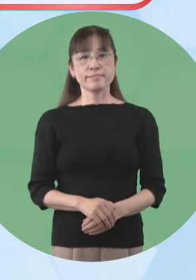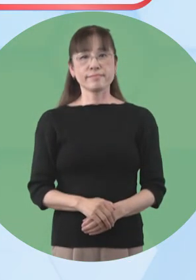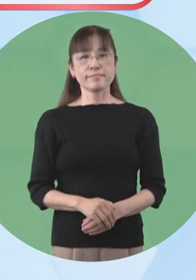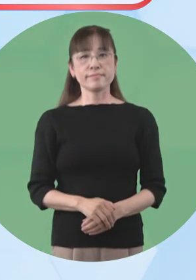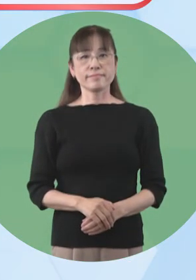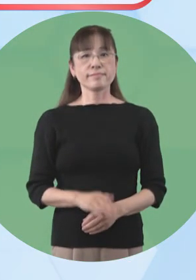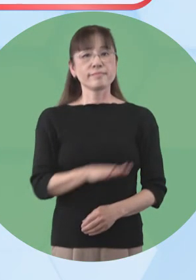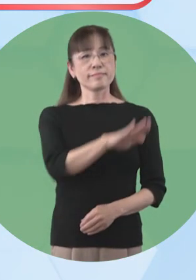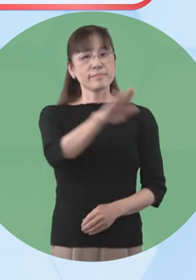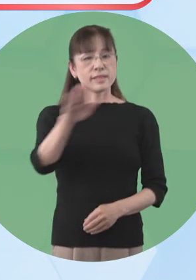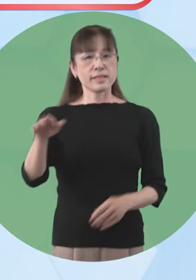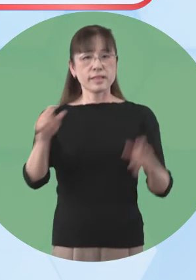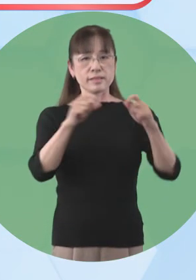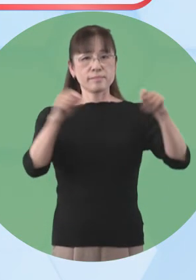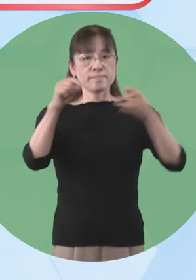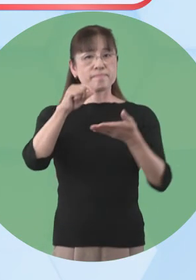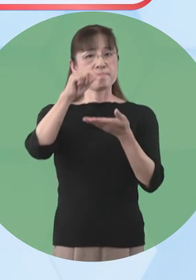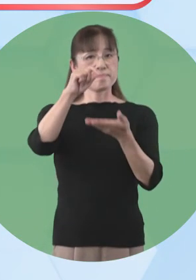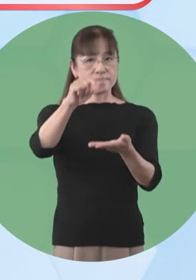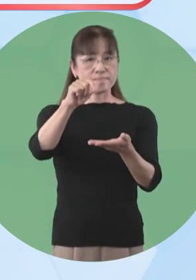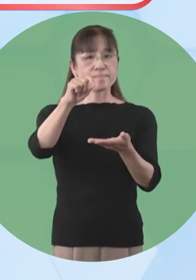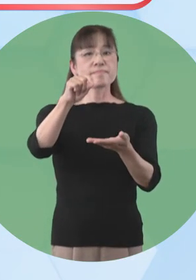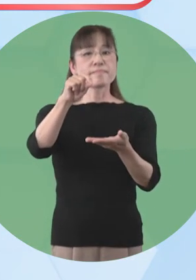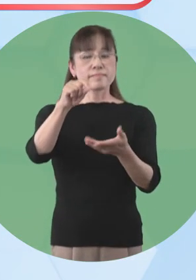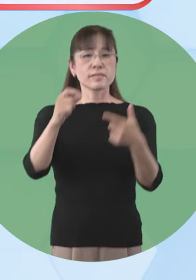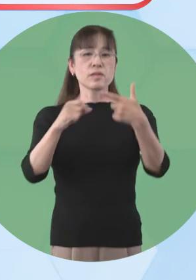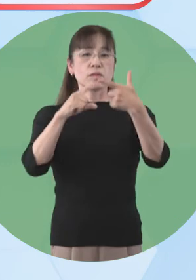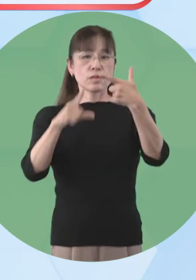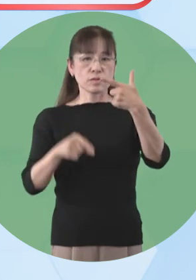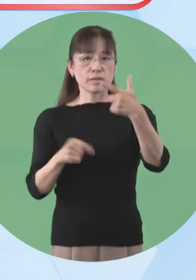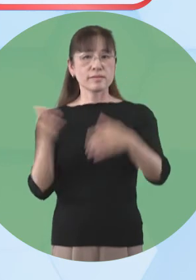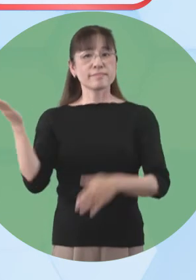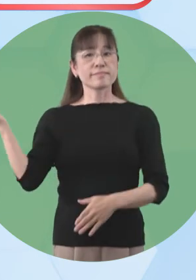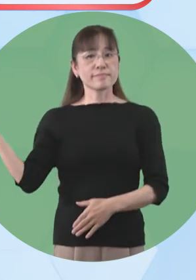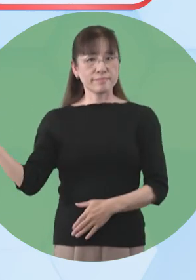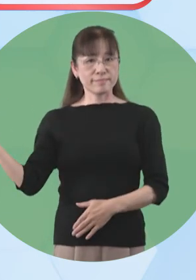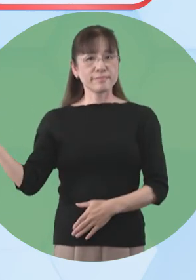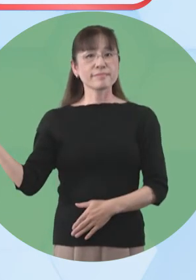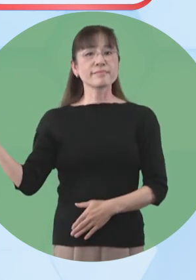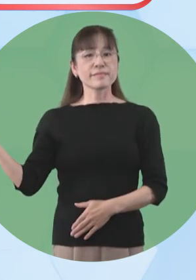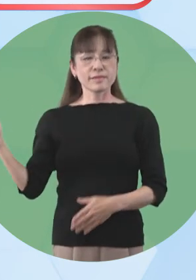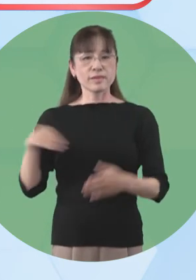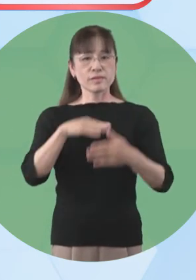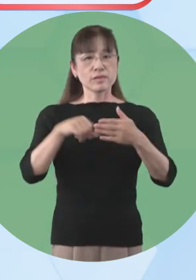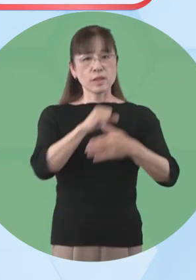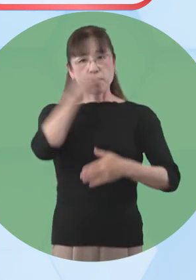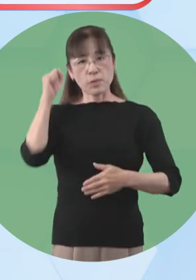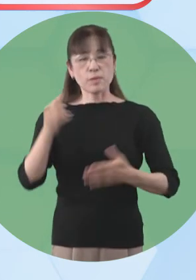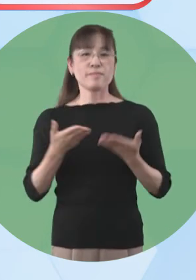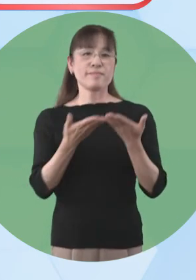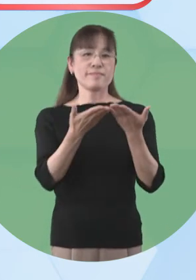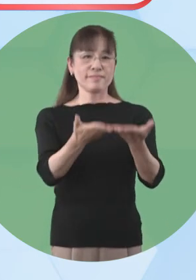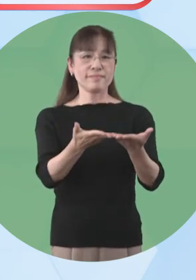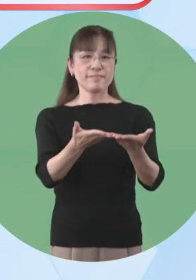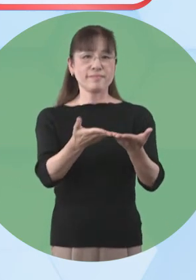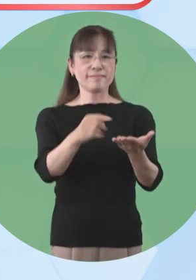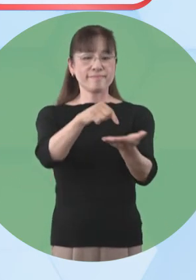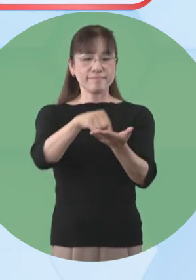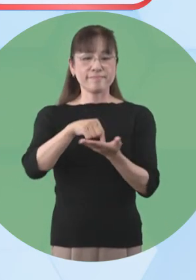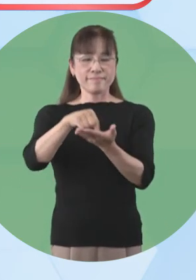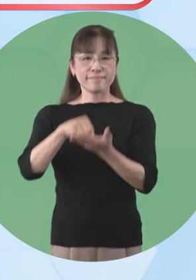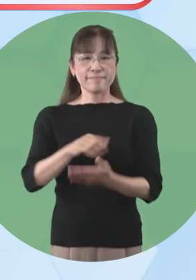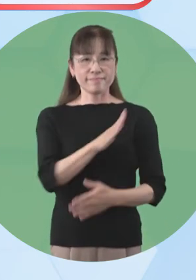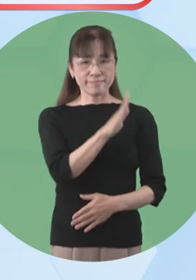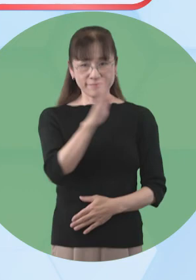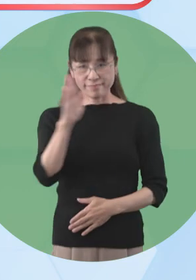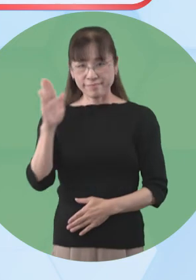ここで視聴者プレゼントのお知らせじゃ。今月はこちらの商品を抽選でプレゼント。みんなのご応募待